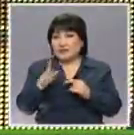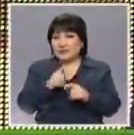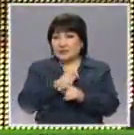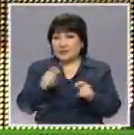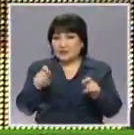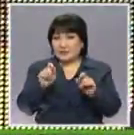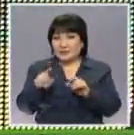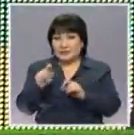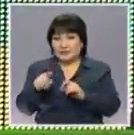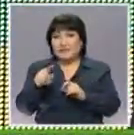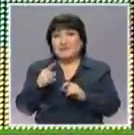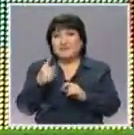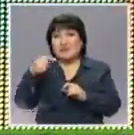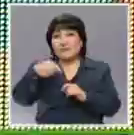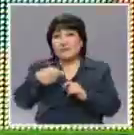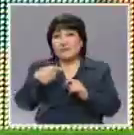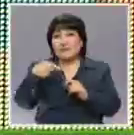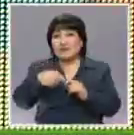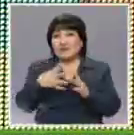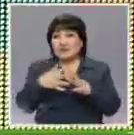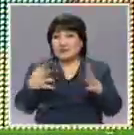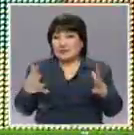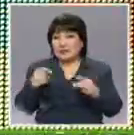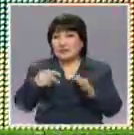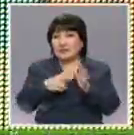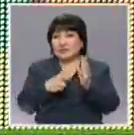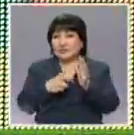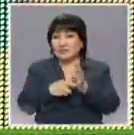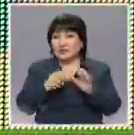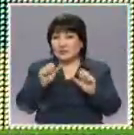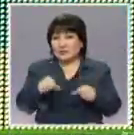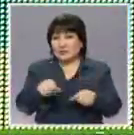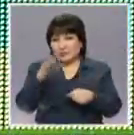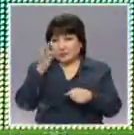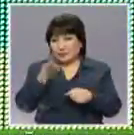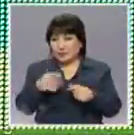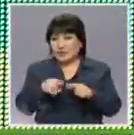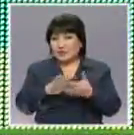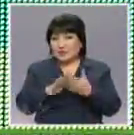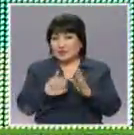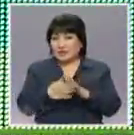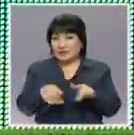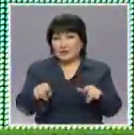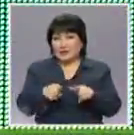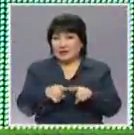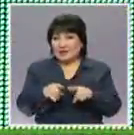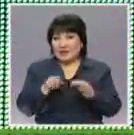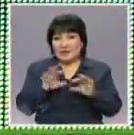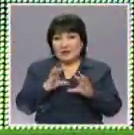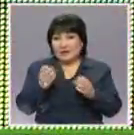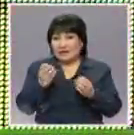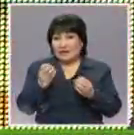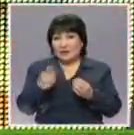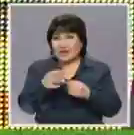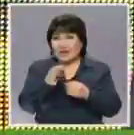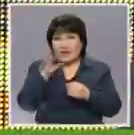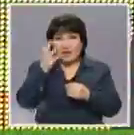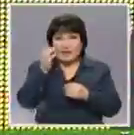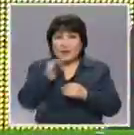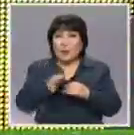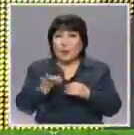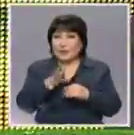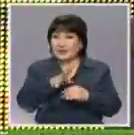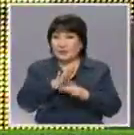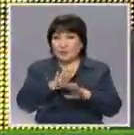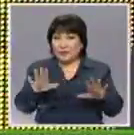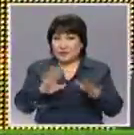1000-нан астам, 1200 деуге болады. Бұндай жағдай әлі біздің Алматы облысында болмаған жағдай. Сол үшін мен